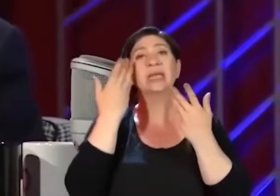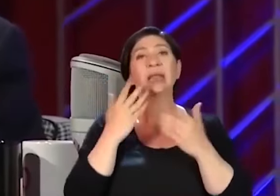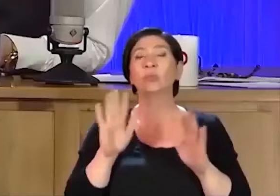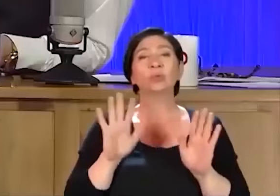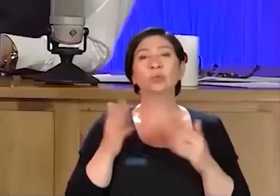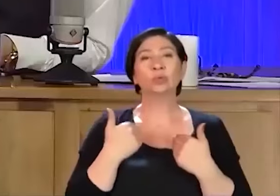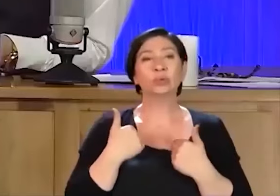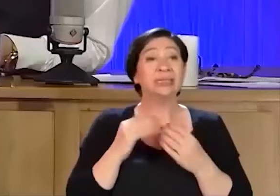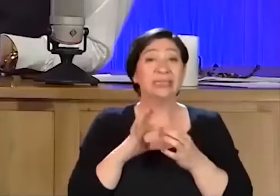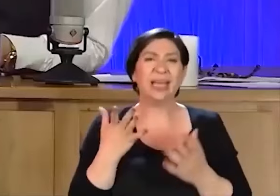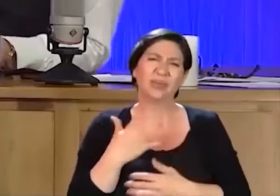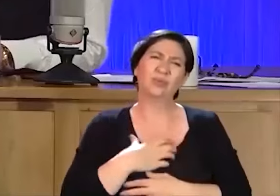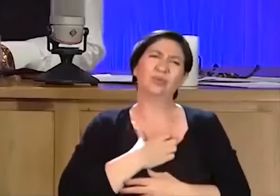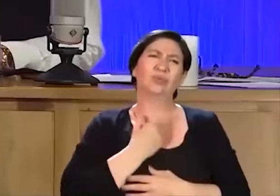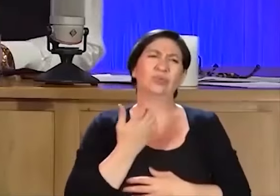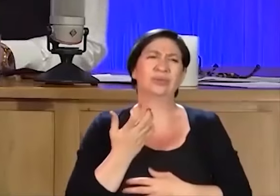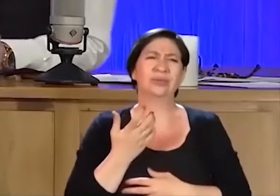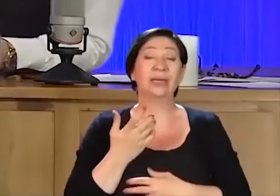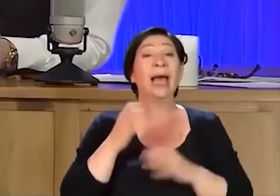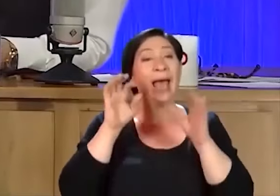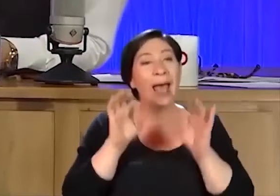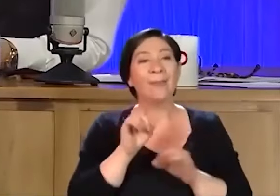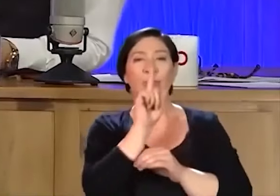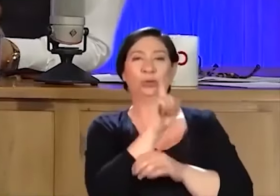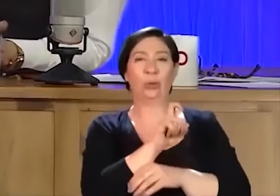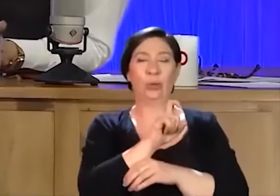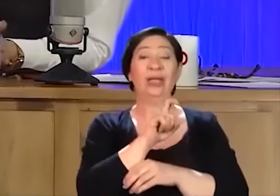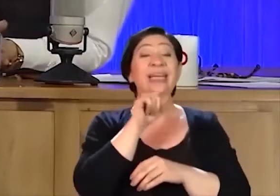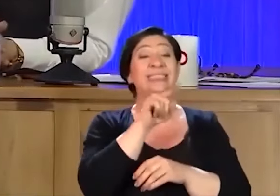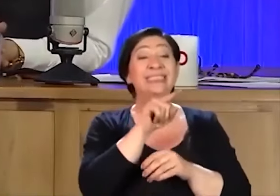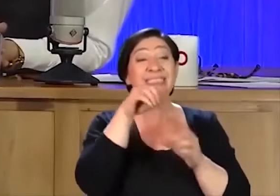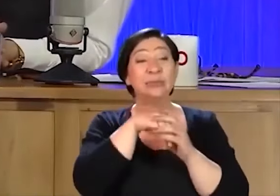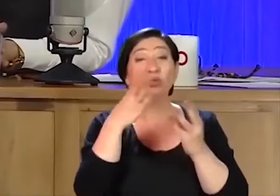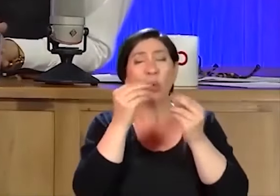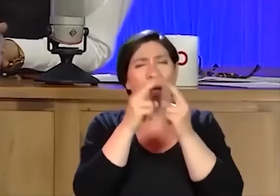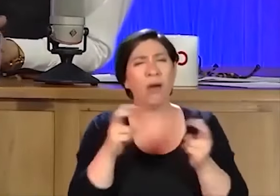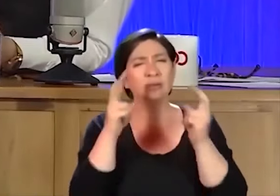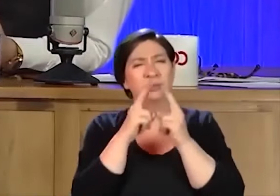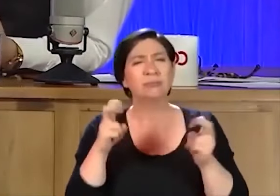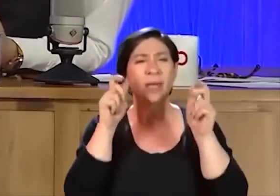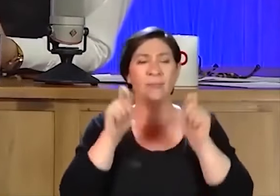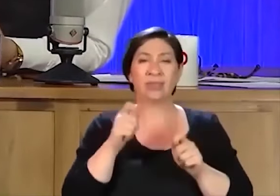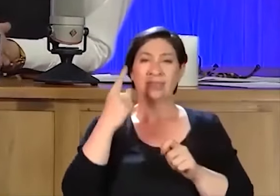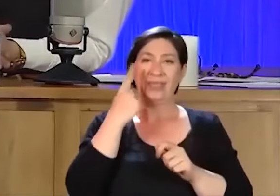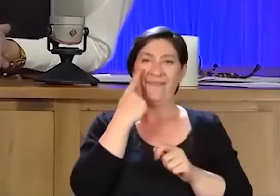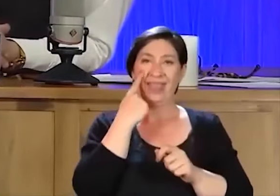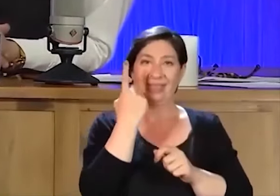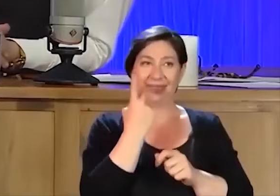kullanmıyoruz. Acı bir şey yani. Bir şey hemen soru. Sizinle ilgili çok araştırmalar yapıldı. Yani